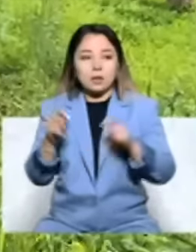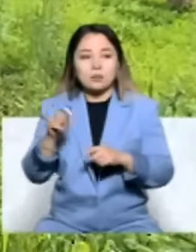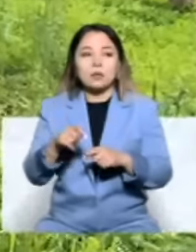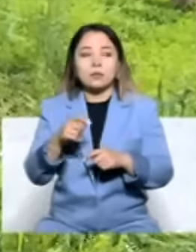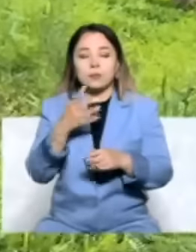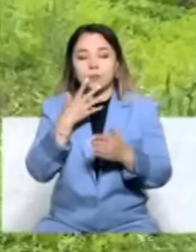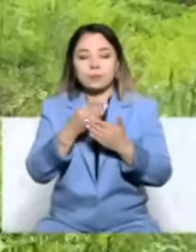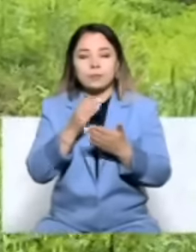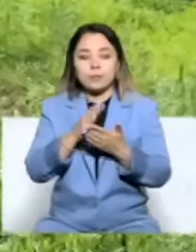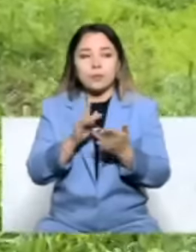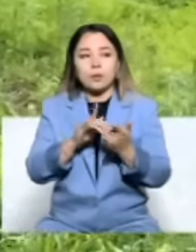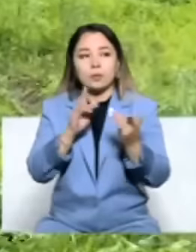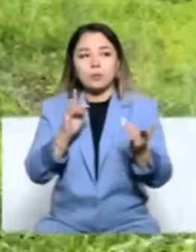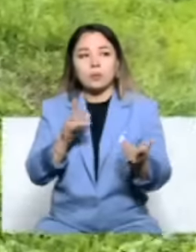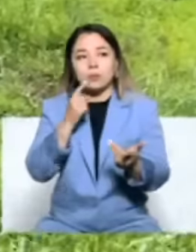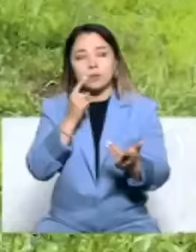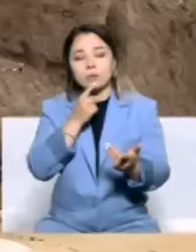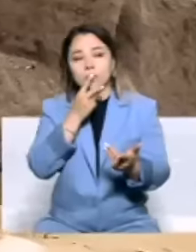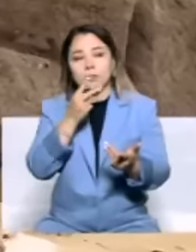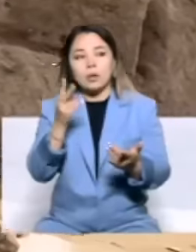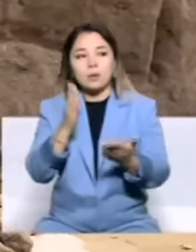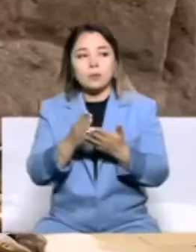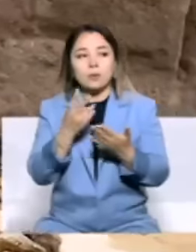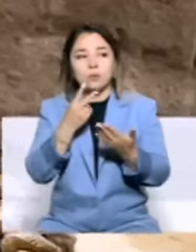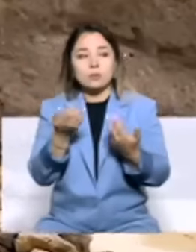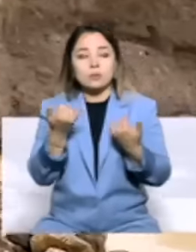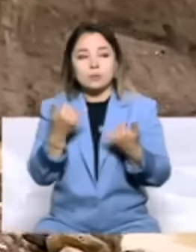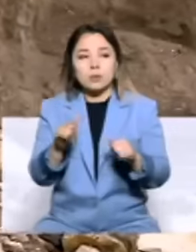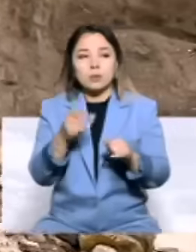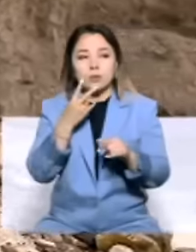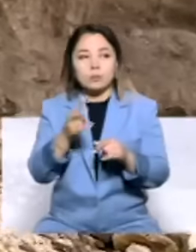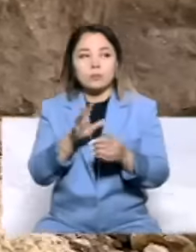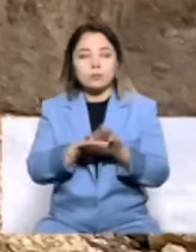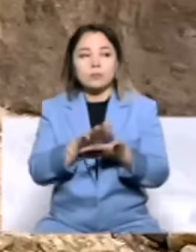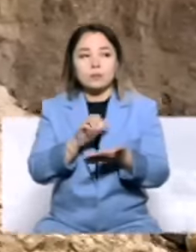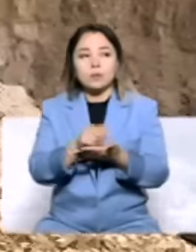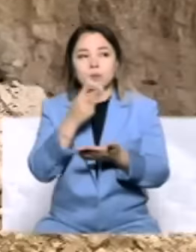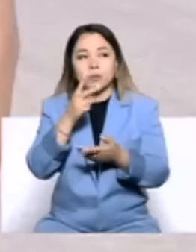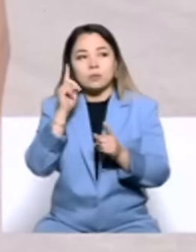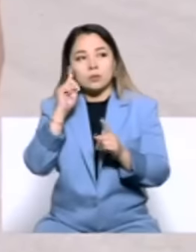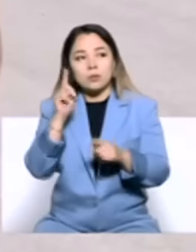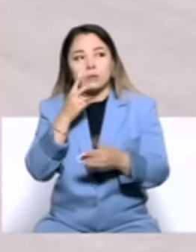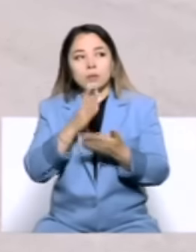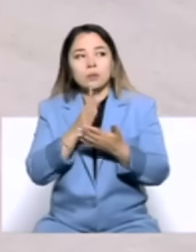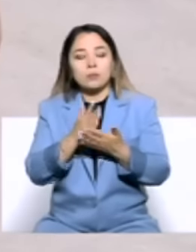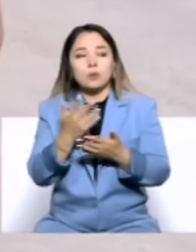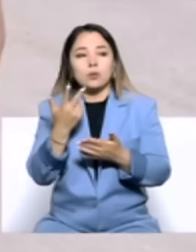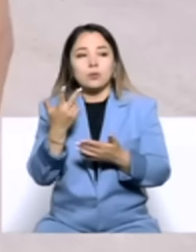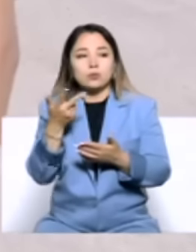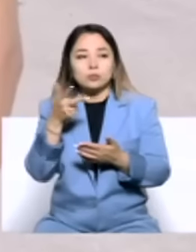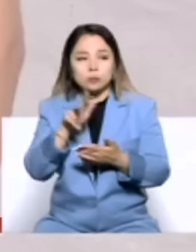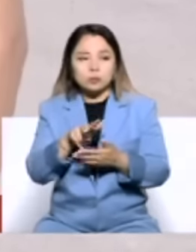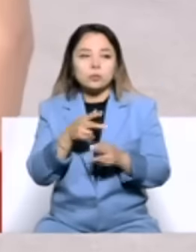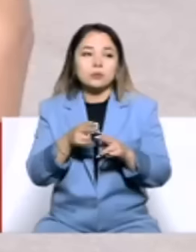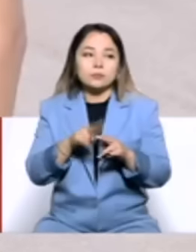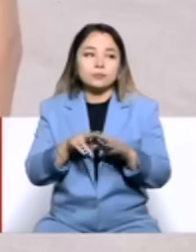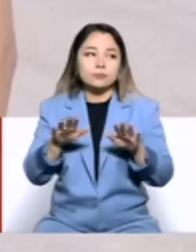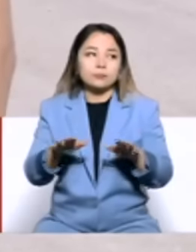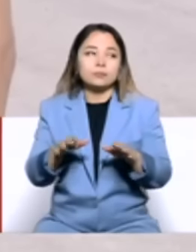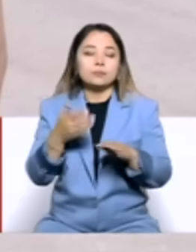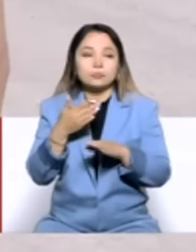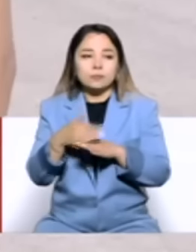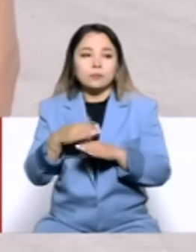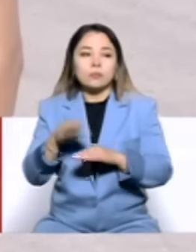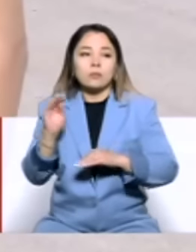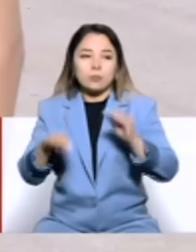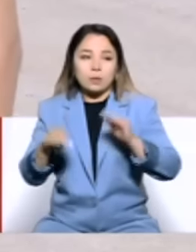қандастар. Көпірді көзбен көруге барған біз бұл ауылдың мәселесі шаш етектен екенін білдік. Үш жағын соны бірте-бірте,